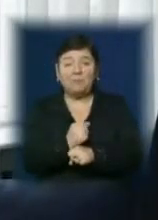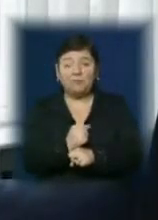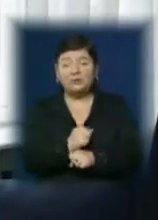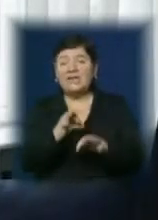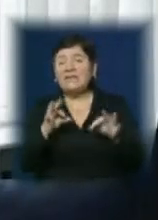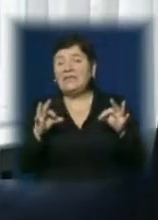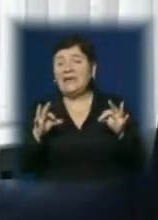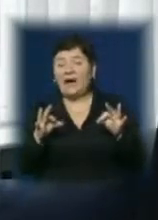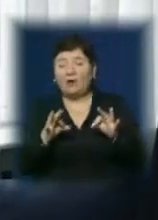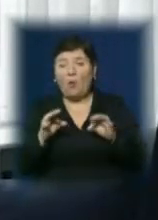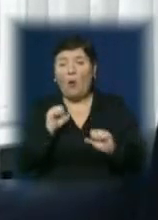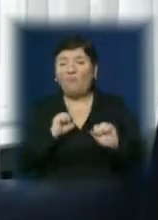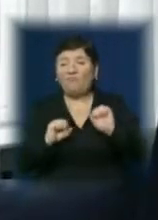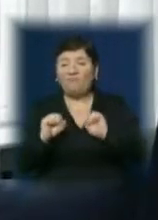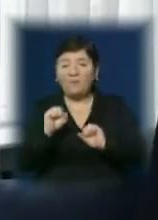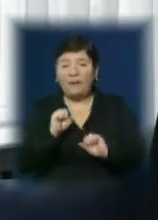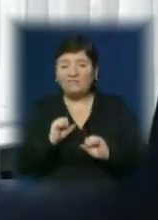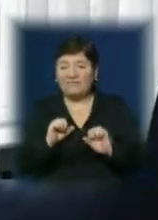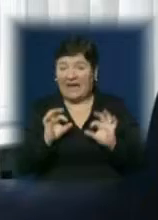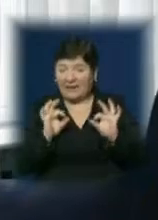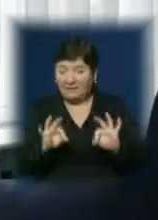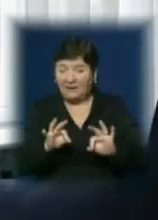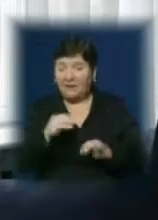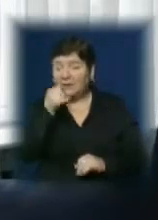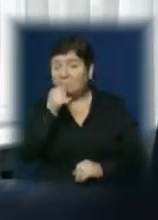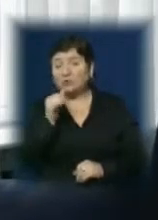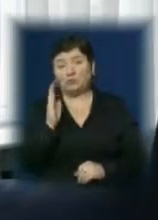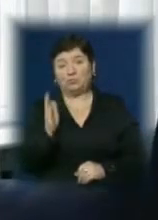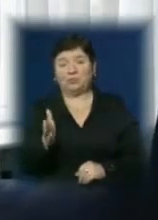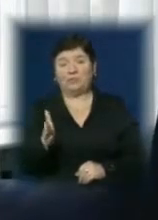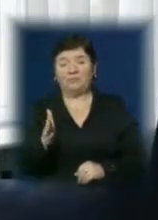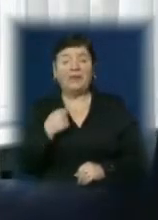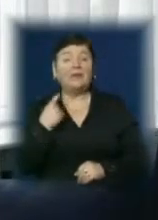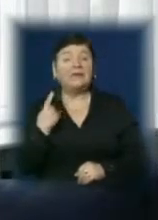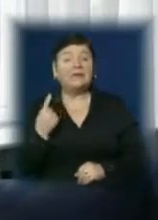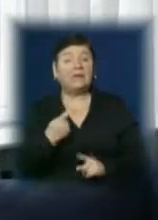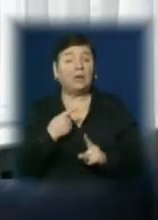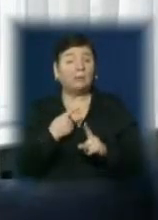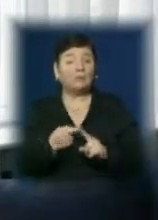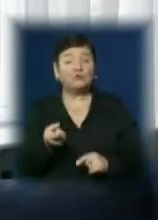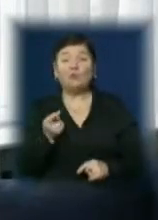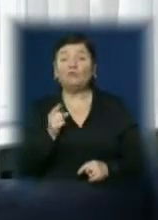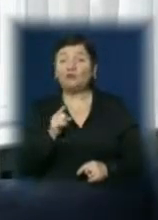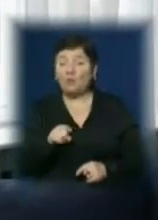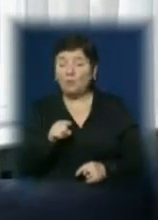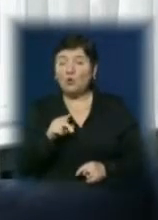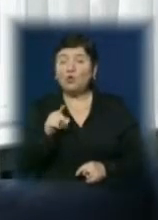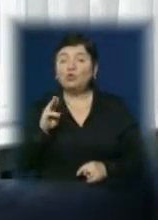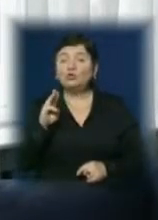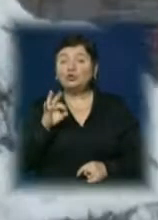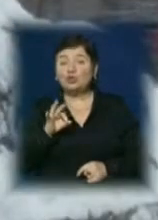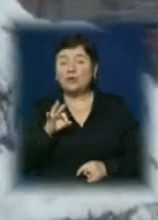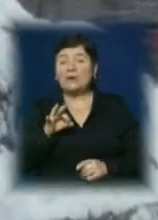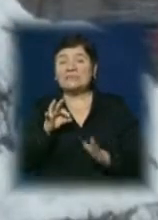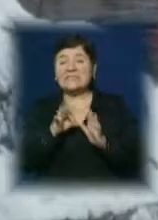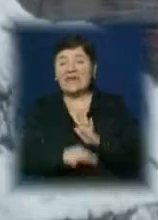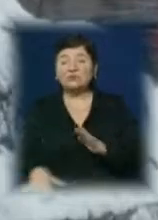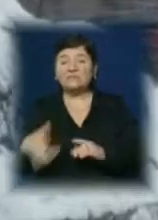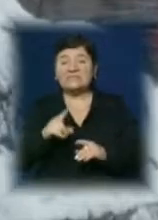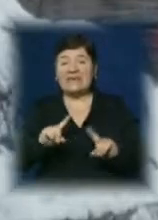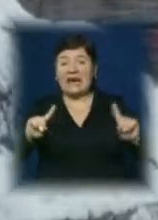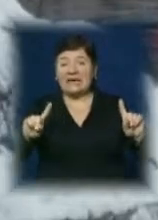ніякого виправдання тут і бути не може. Єдиний плюс в тому, що тут зразу всіх затримали. На